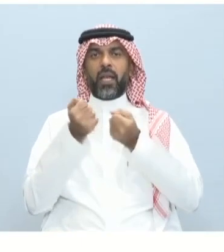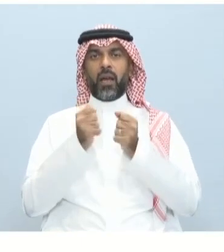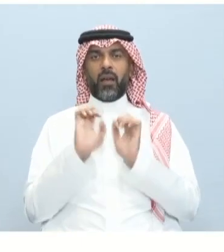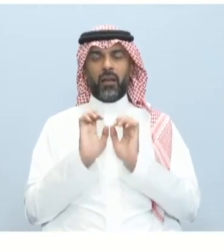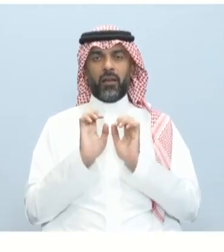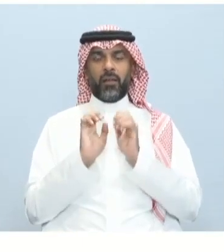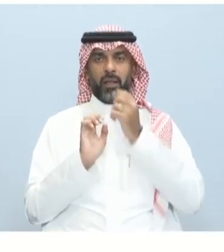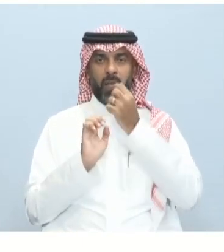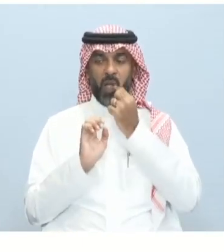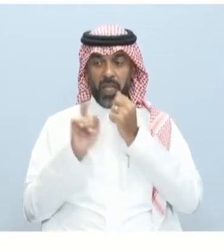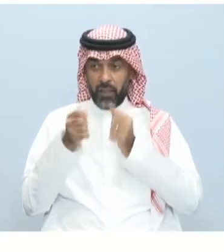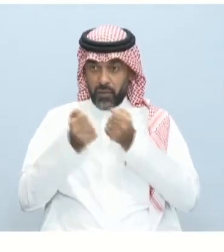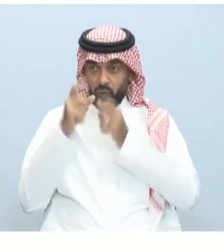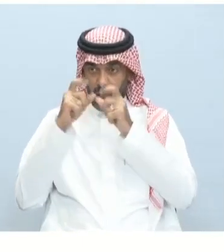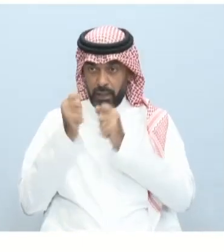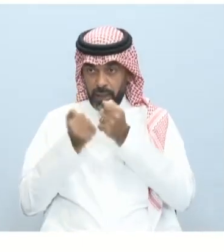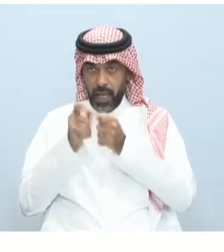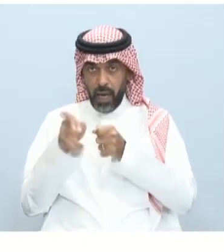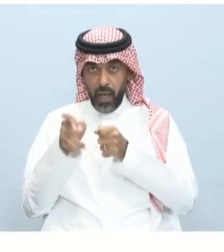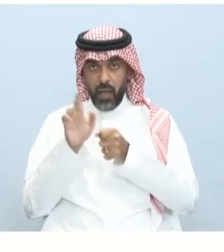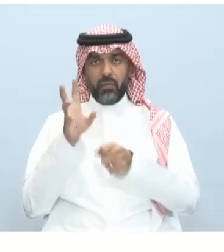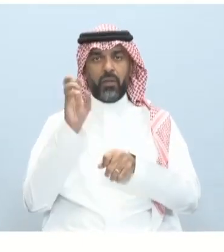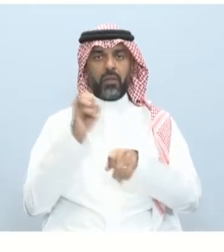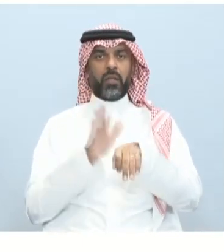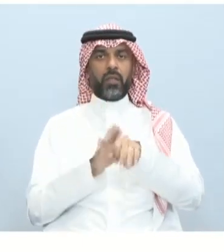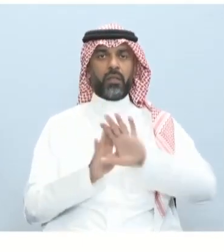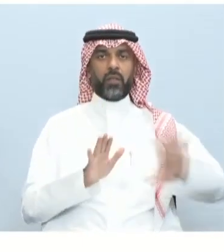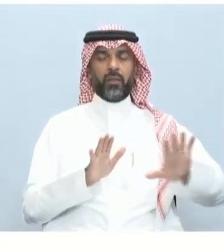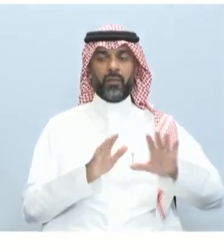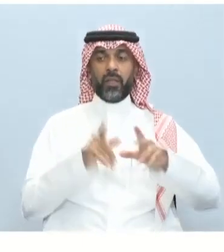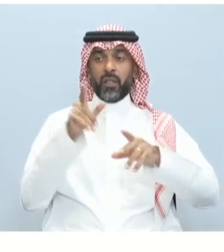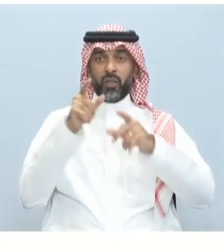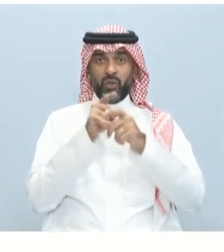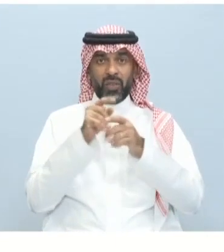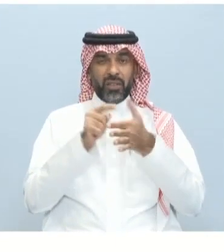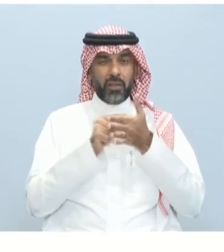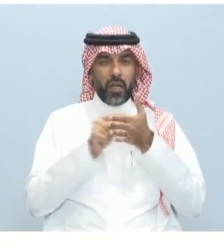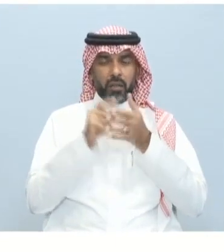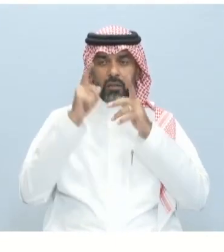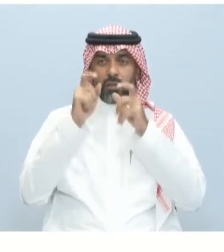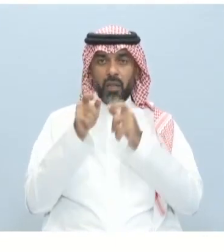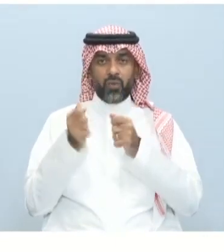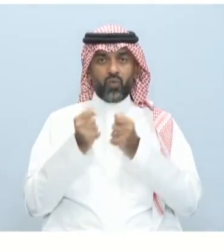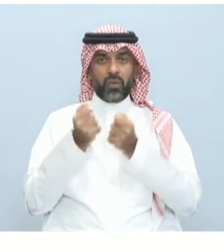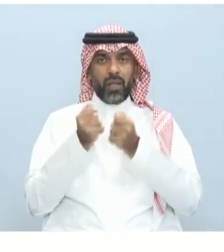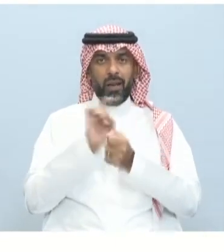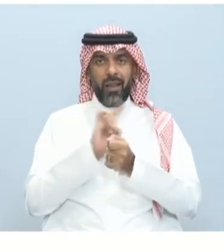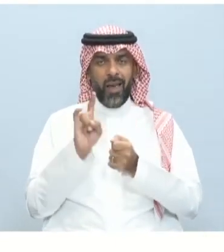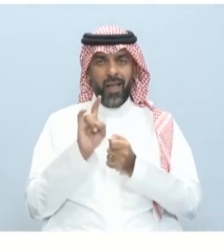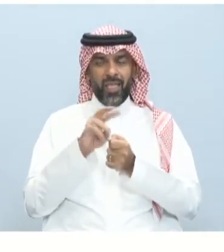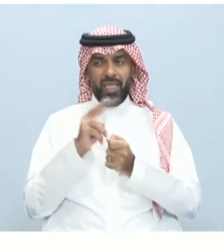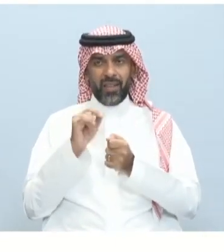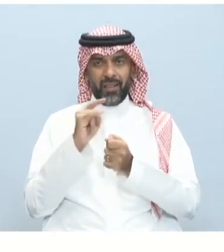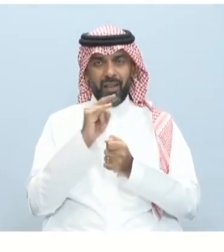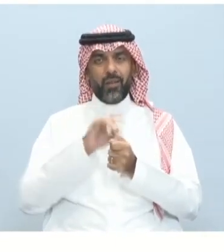الصورة على الشاشة على الجهة اليسار. أما إذا كان الشرط غير صحيح يضع الصور على الشاشة على